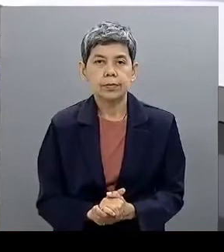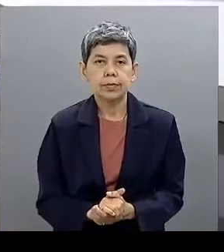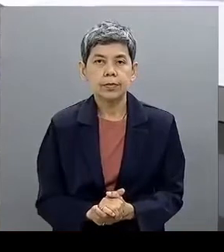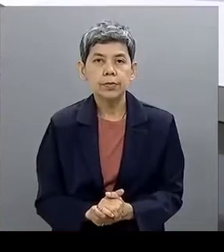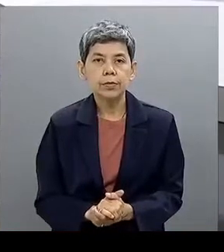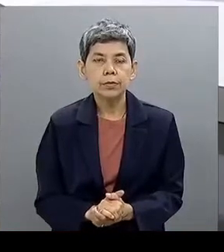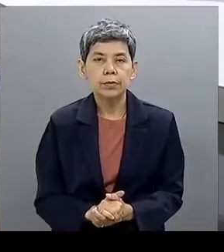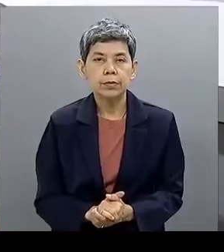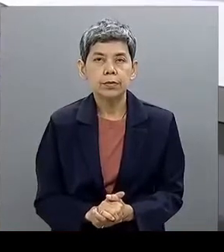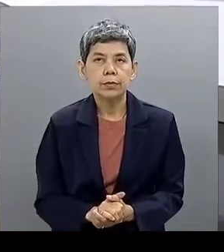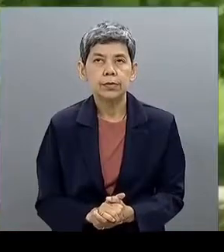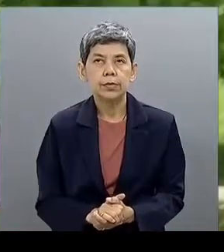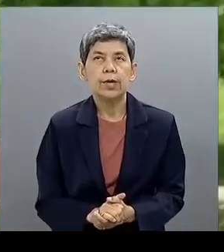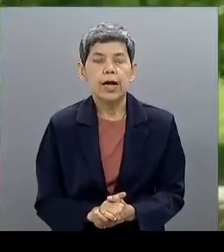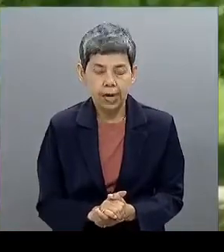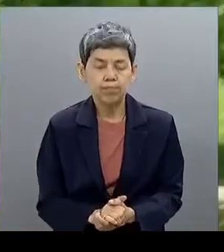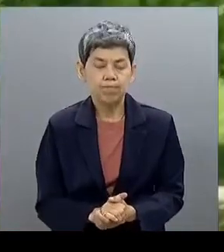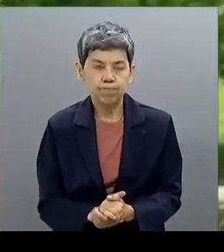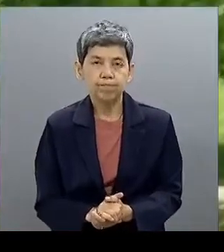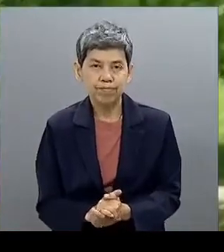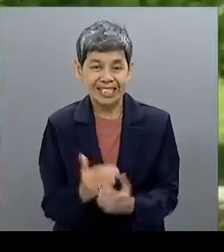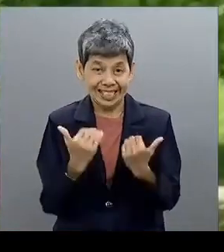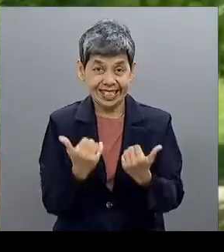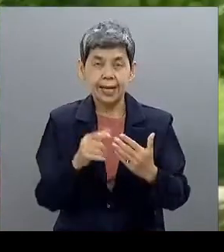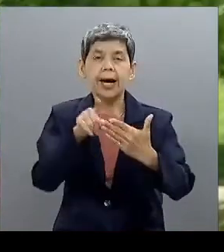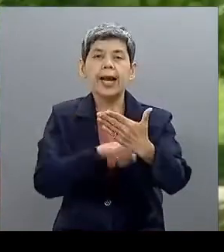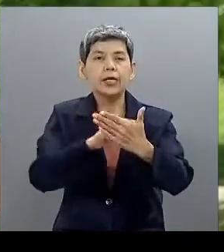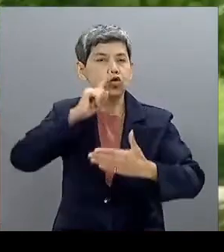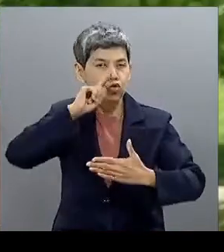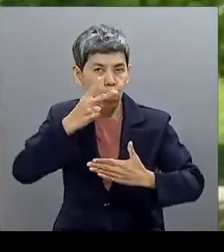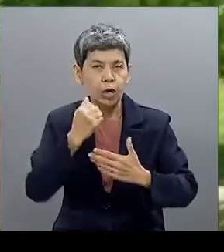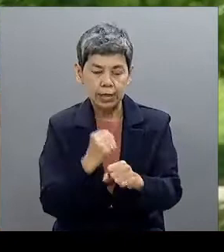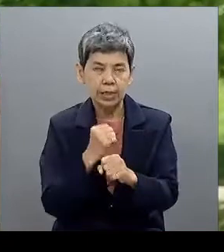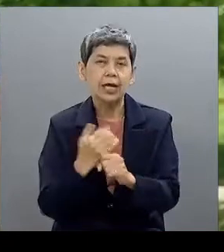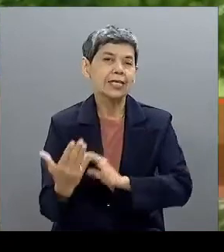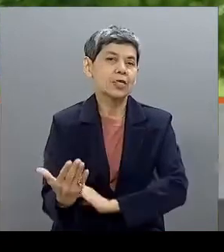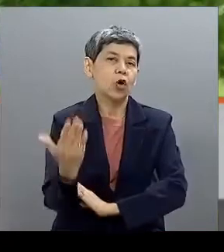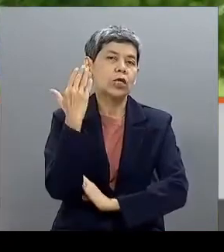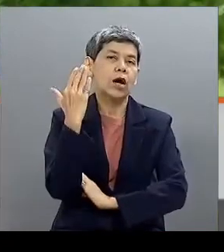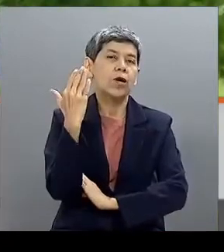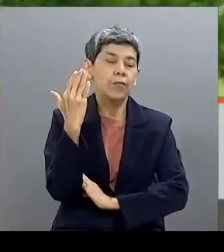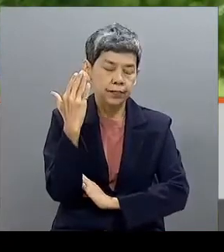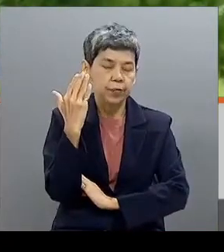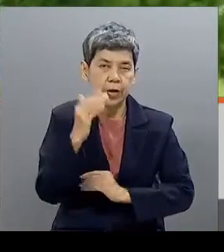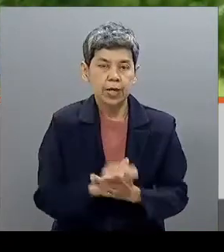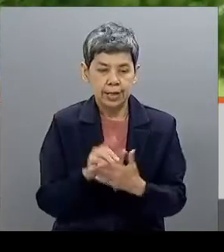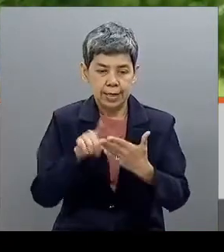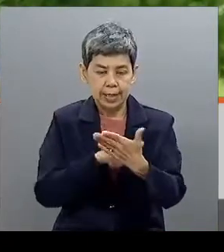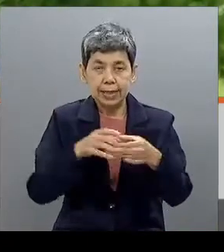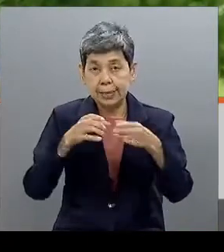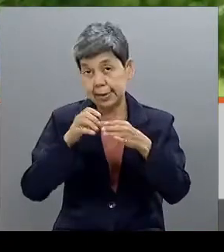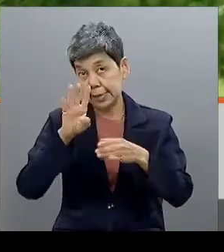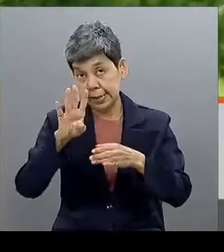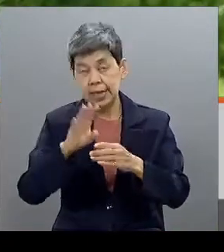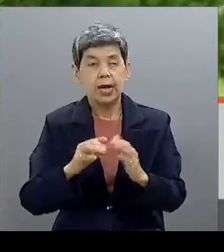ครับคุณธีรเดชคุณมณีนาถครับบรรยากาศการเลือกตั้งตั้งแต่ช่วงเช้าที่ผ่านมาในเขตพื้นเขตเลือกตั้งที่4จังหวัดลำปางนะครับเป็นไปด้ว